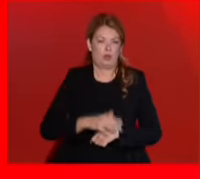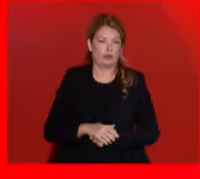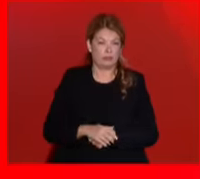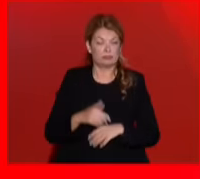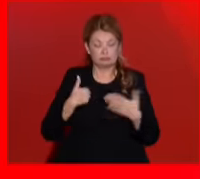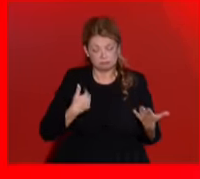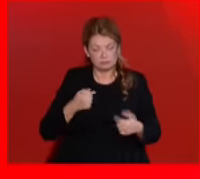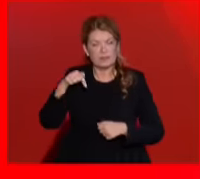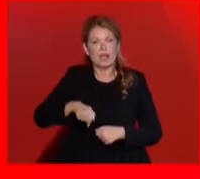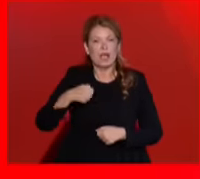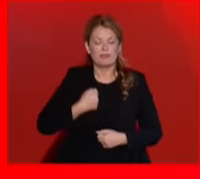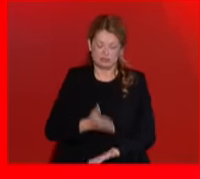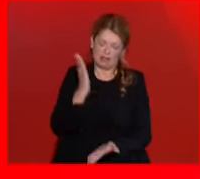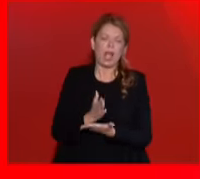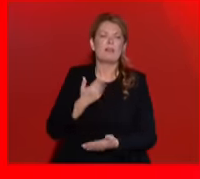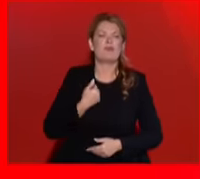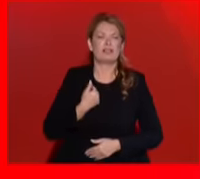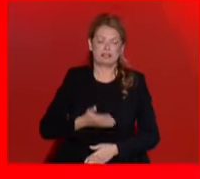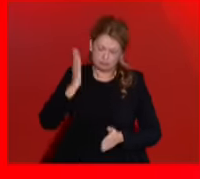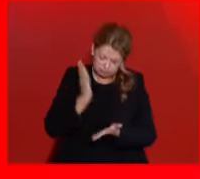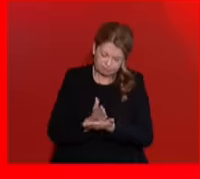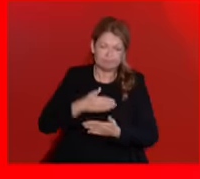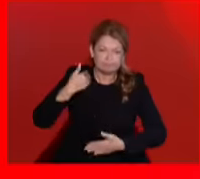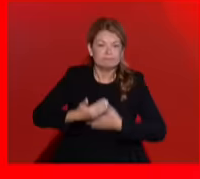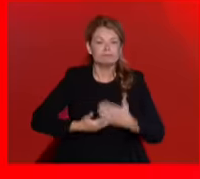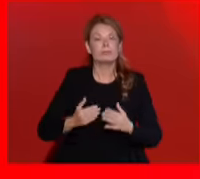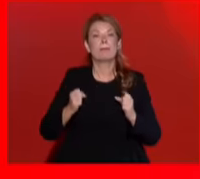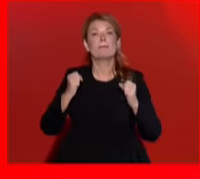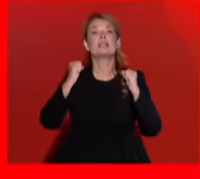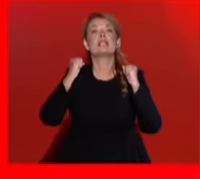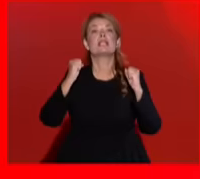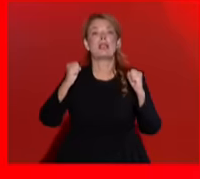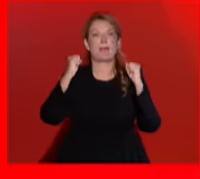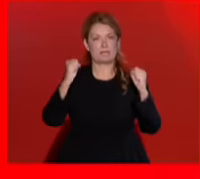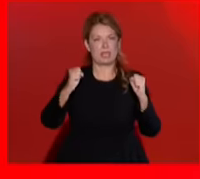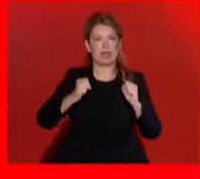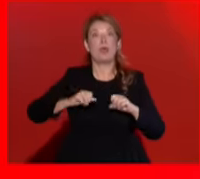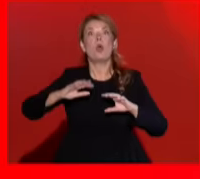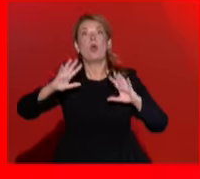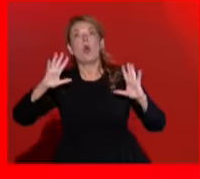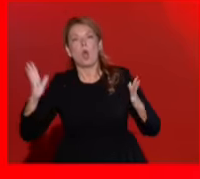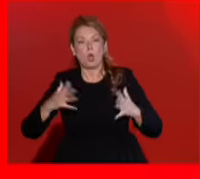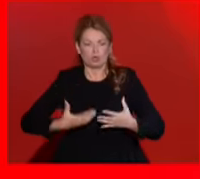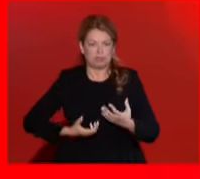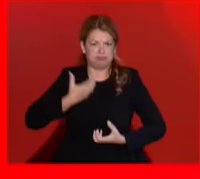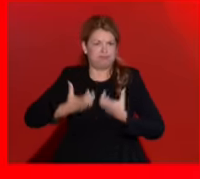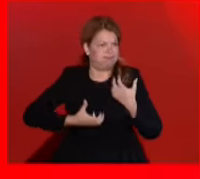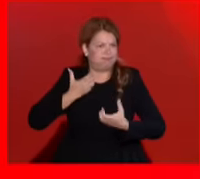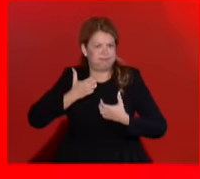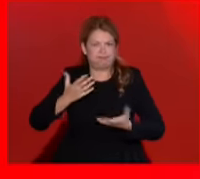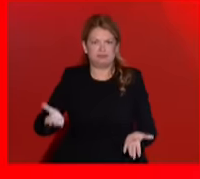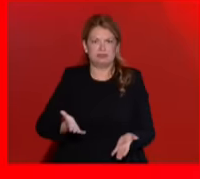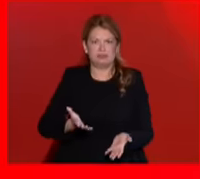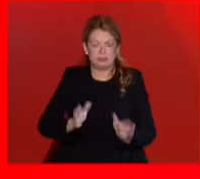θα πάρουμε τις αποφάσεις μας με ψυχραιμία και όχι με το θυμικό.